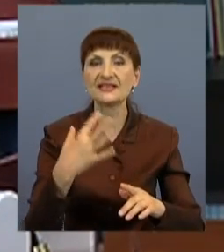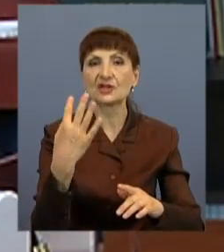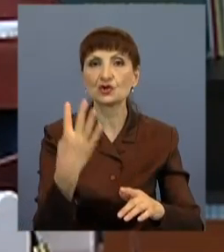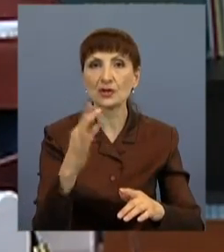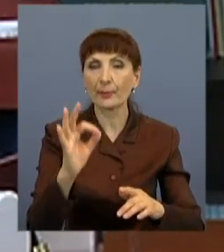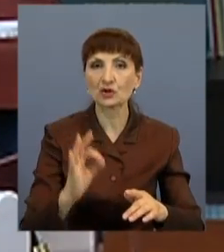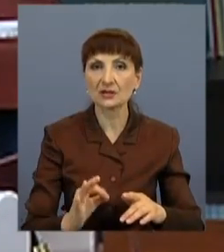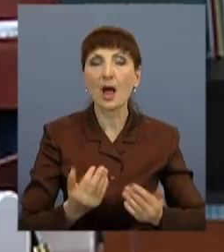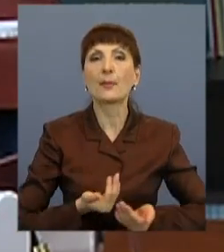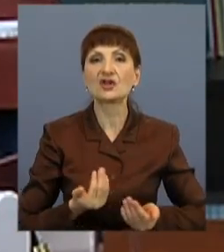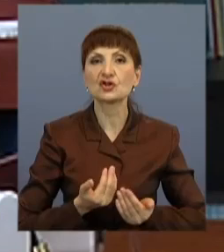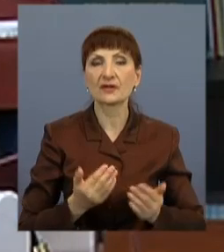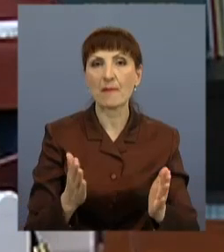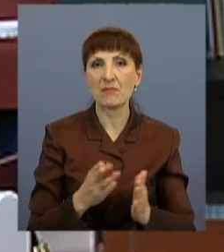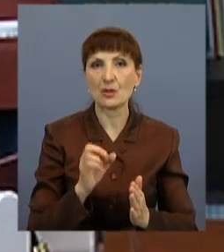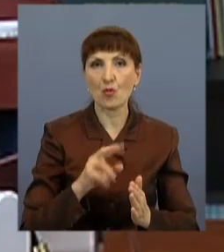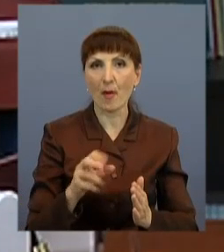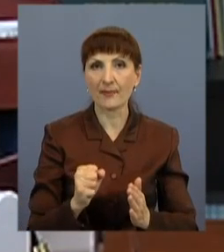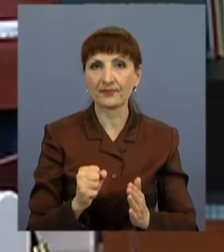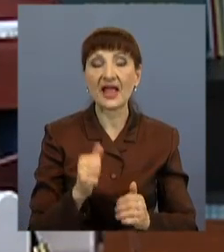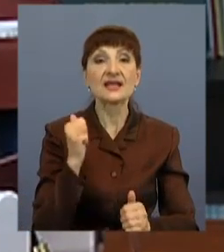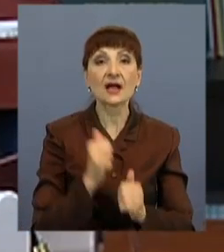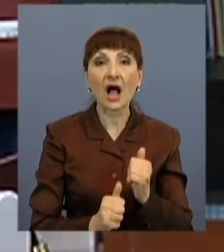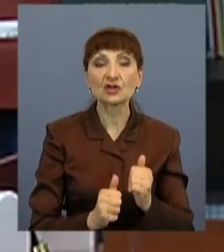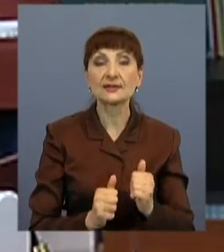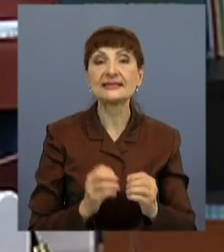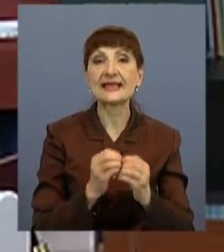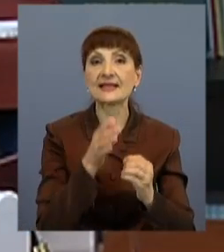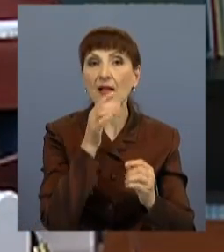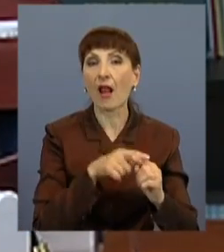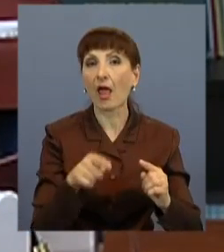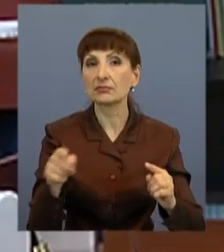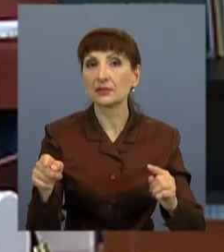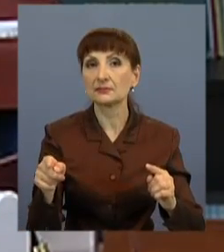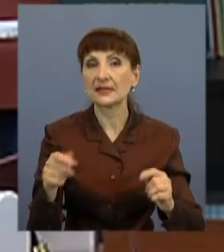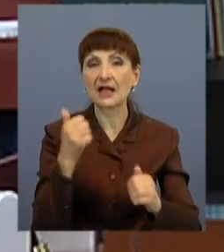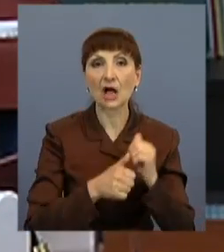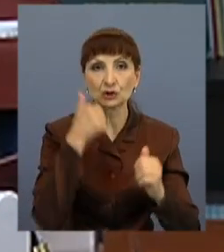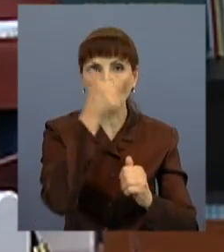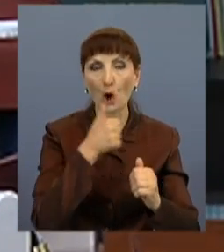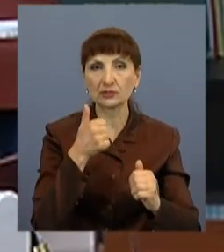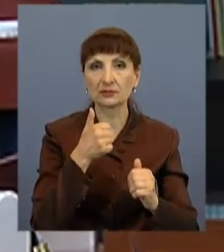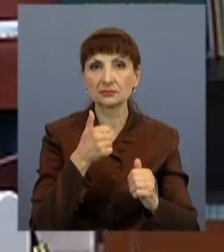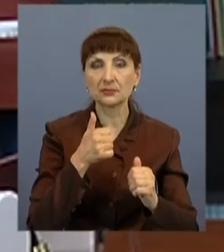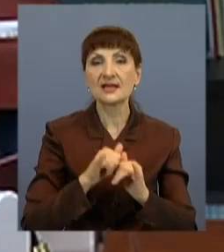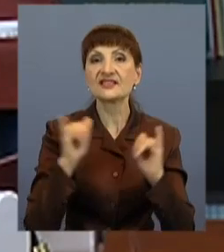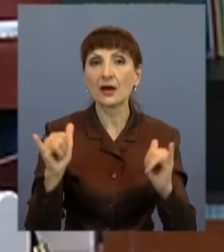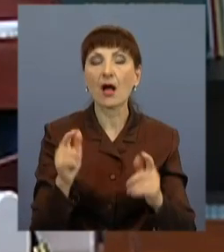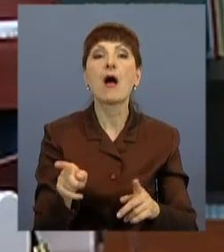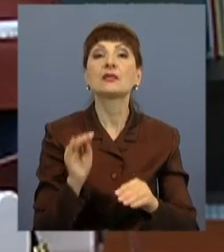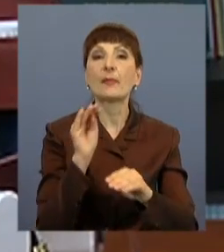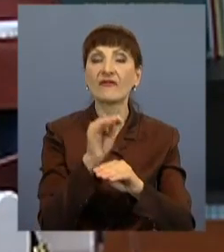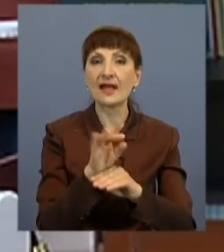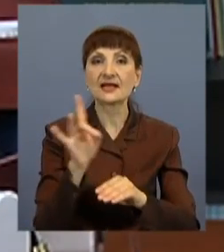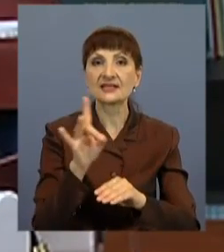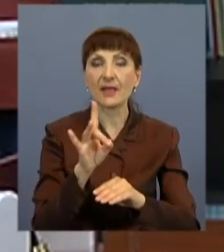54% прожиточного минимума. И за каждый сверх 10 лет, за каждый год сверх 10 лет добавляется